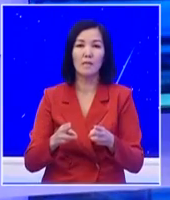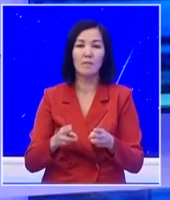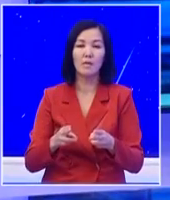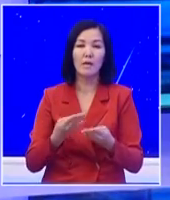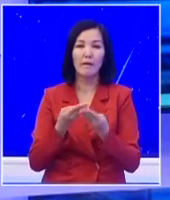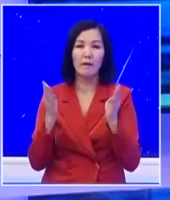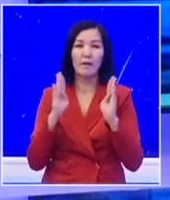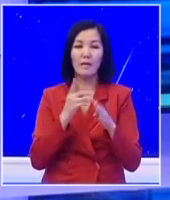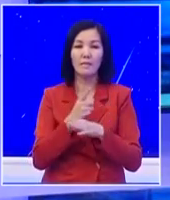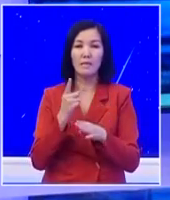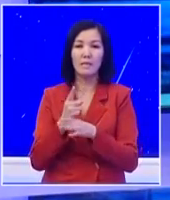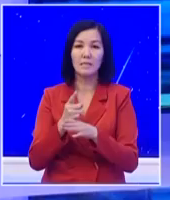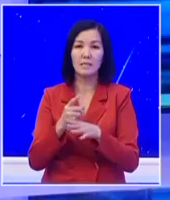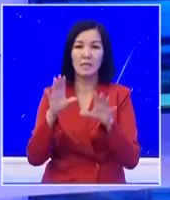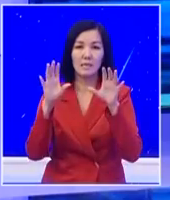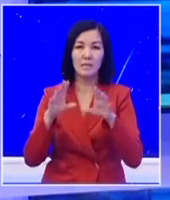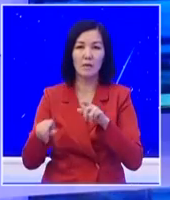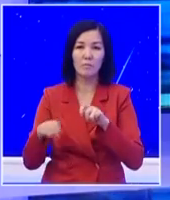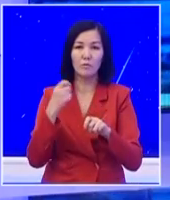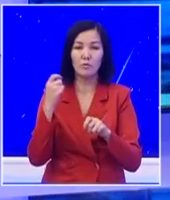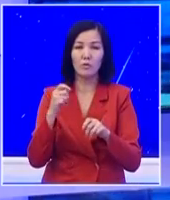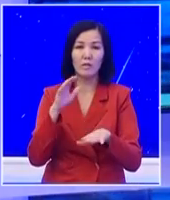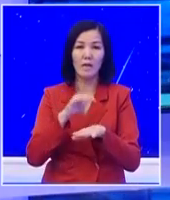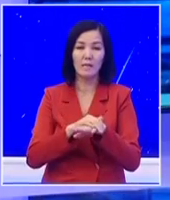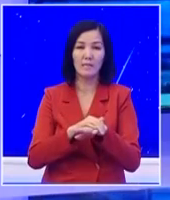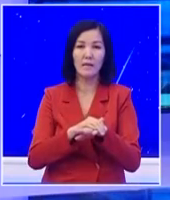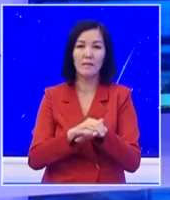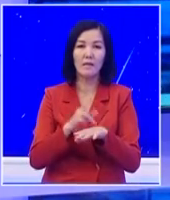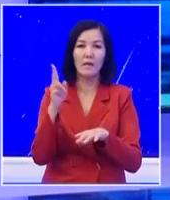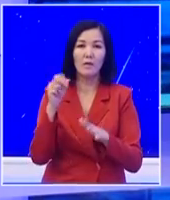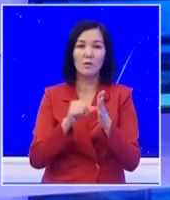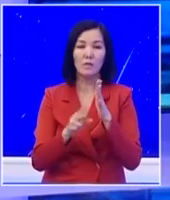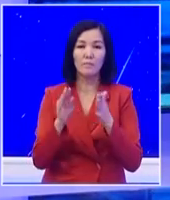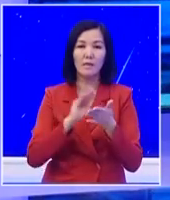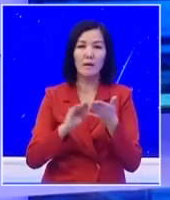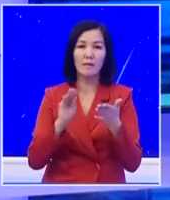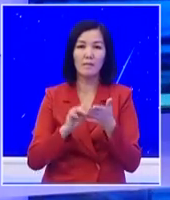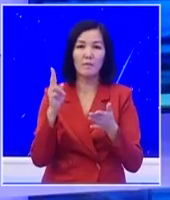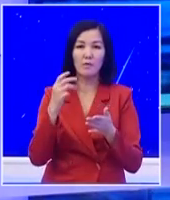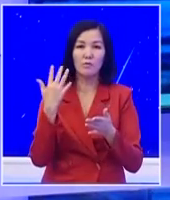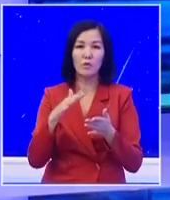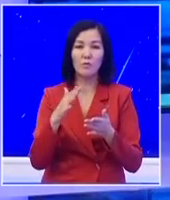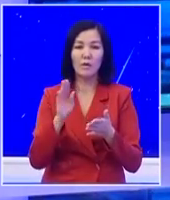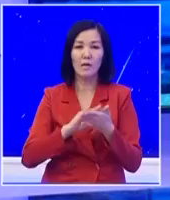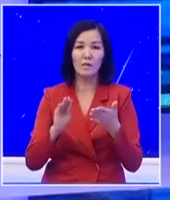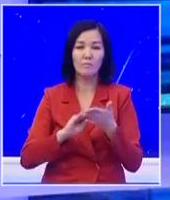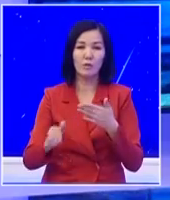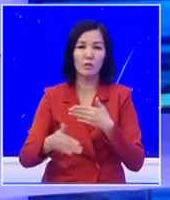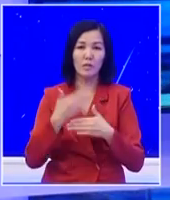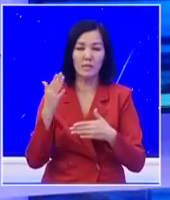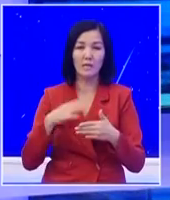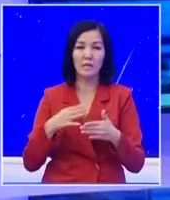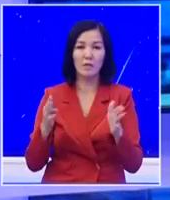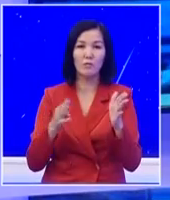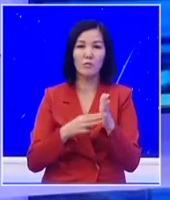анықталды. Жергілікті полиция қызметімен 262 әкімшілік хаттама толтырылды. 252-сіне әкімшілік жазаға